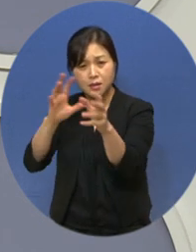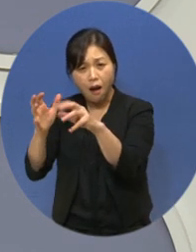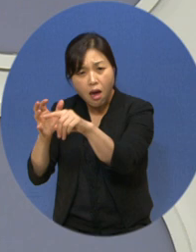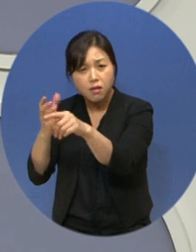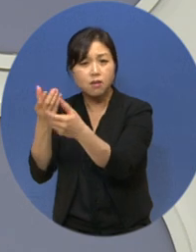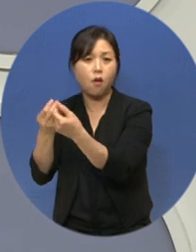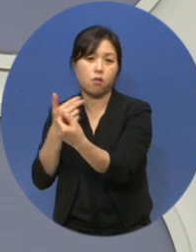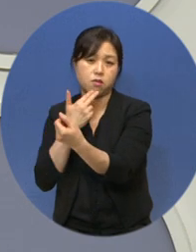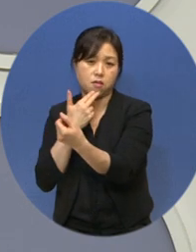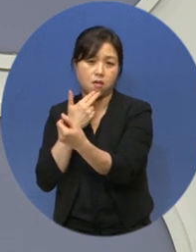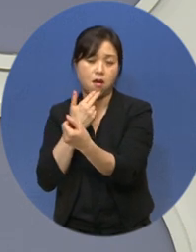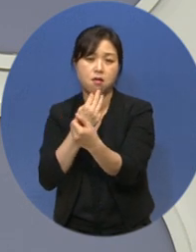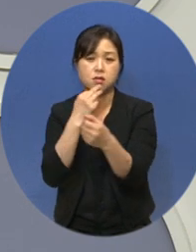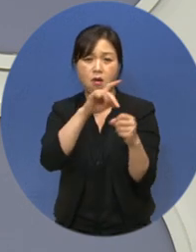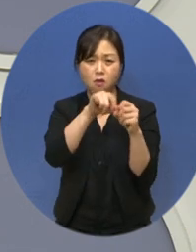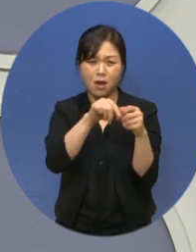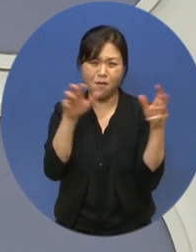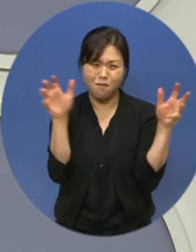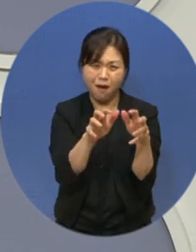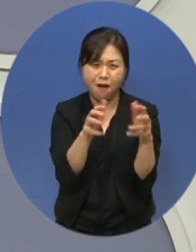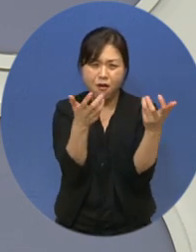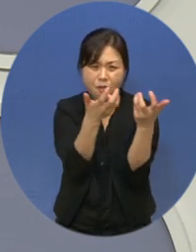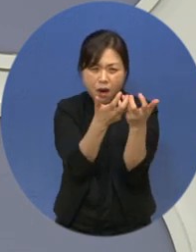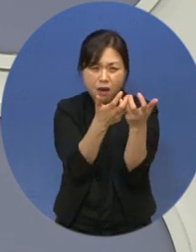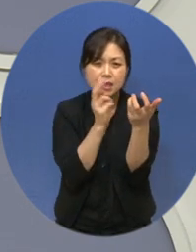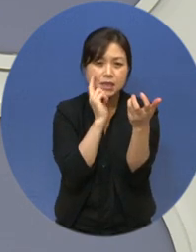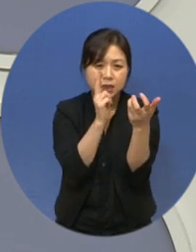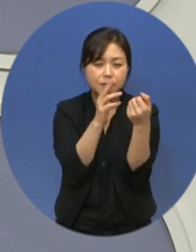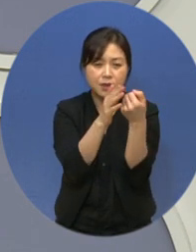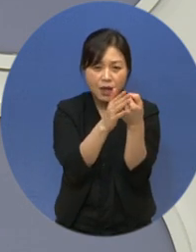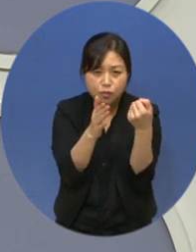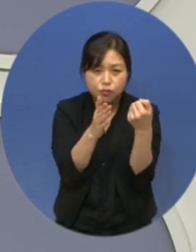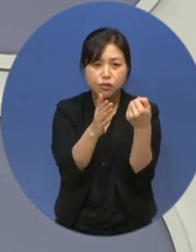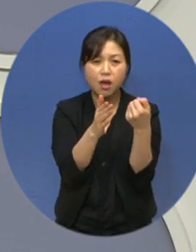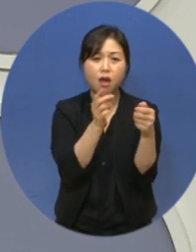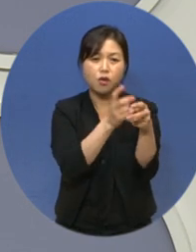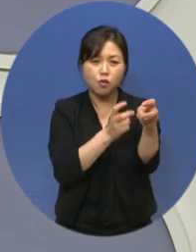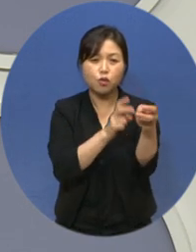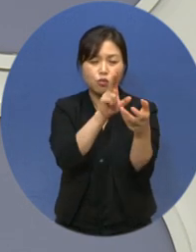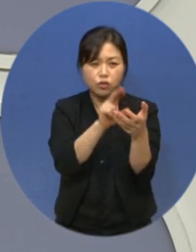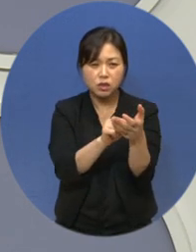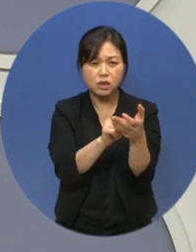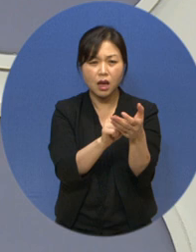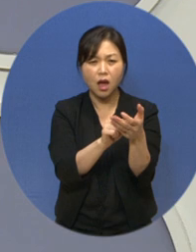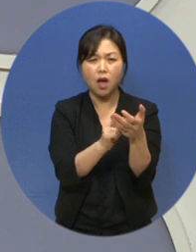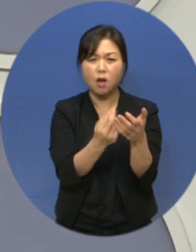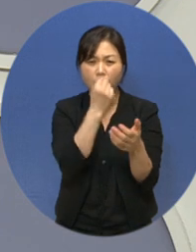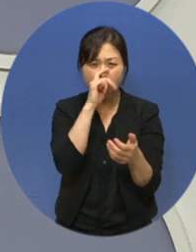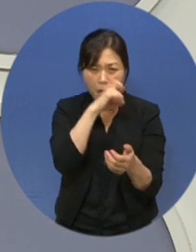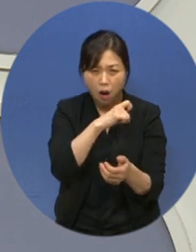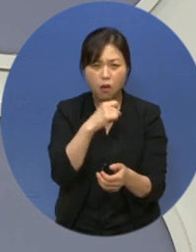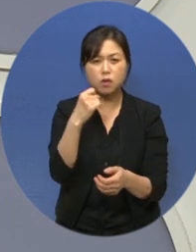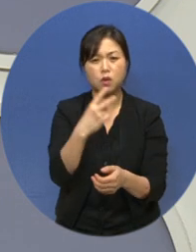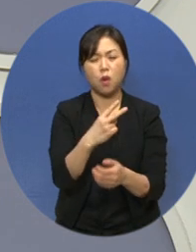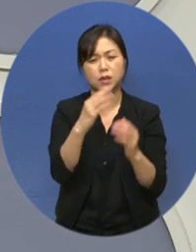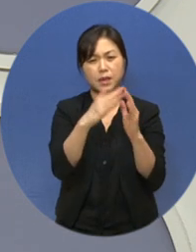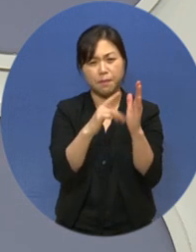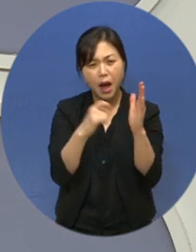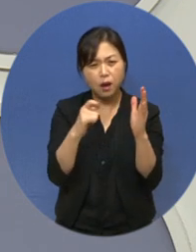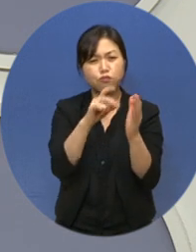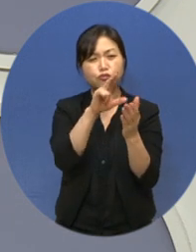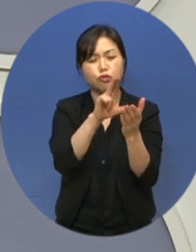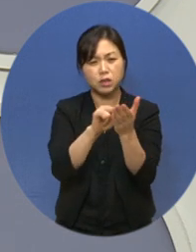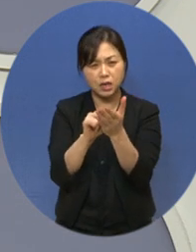나타나죠 일단 축으로 가 미라 때문에 어떻게 교통 문제라든가 공연 문제라든가 나와서 주택 문제가 심각한 문제가